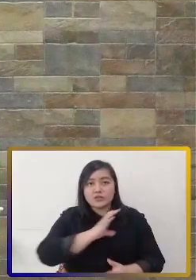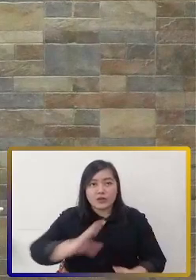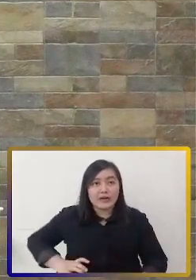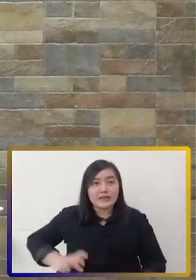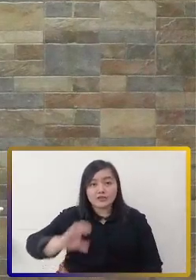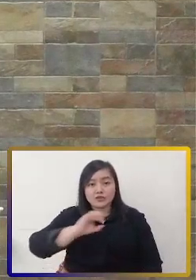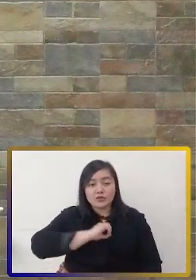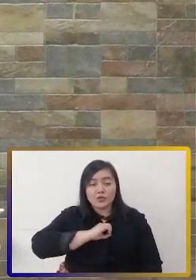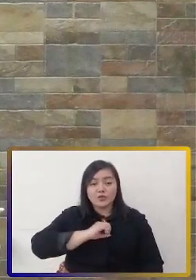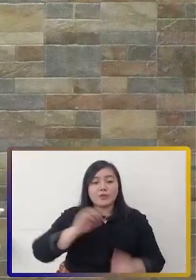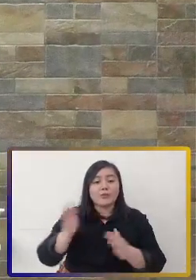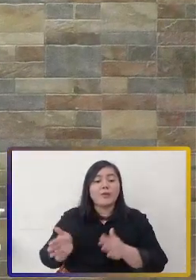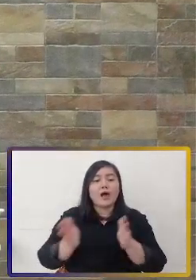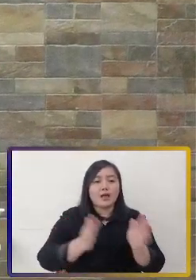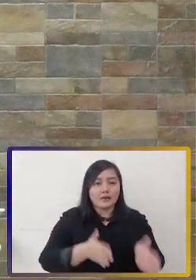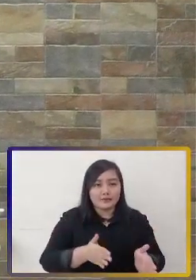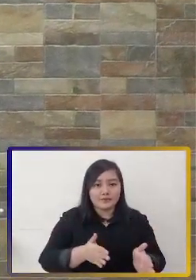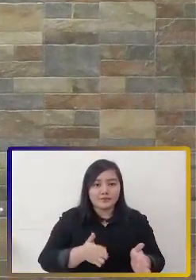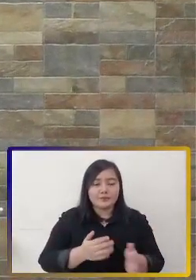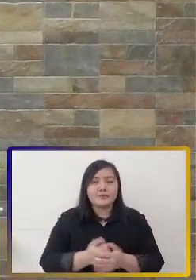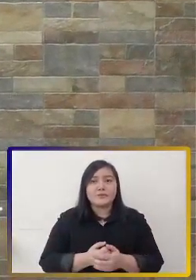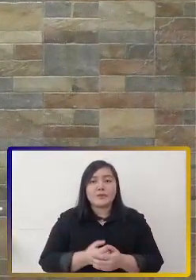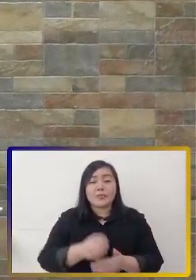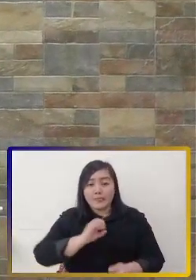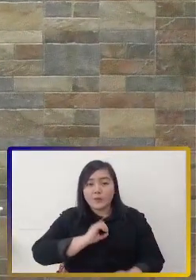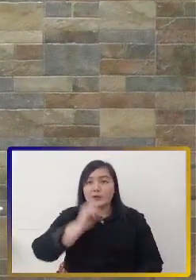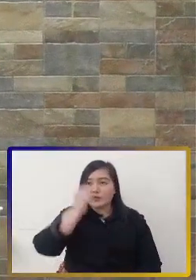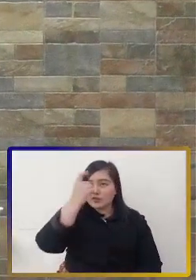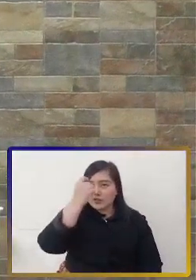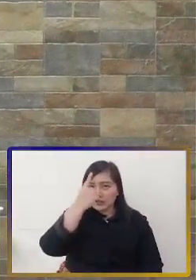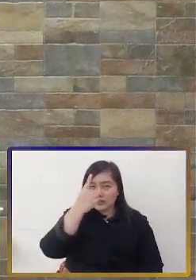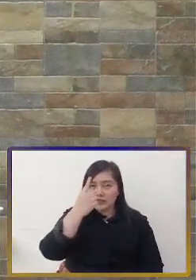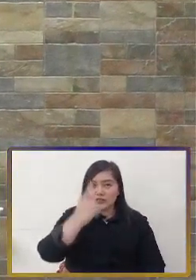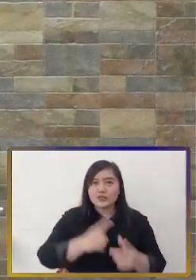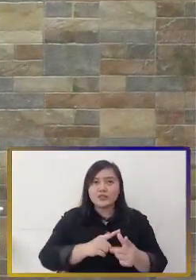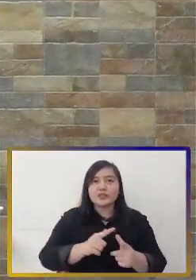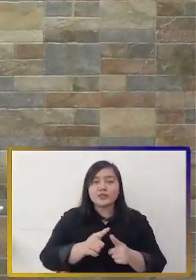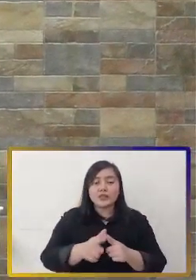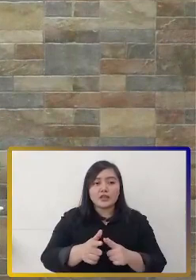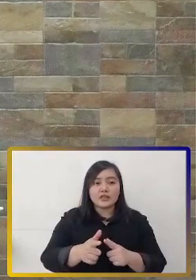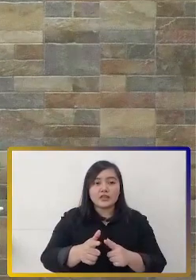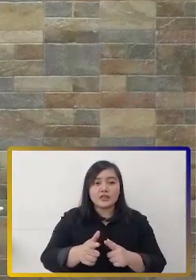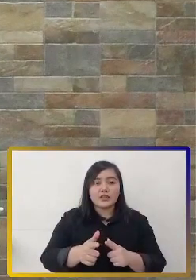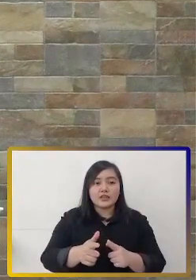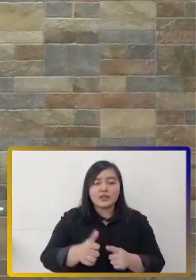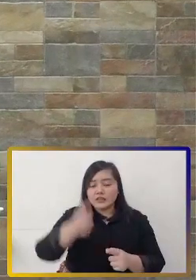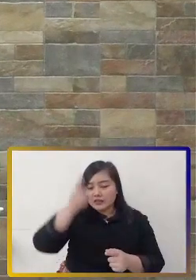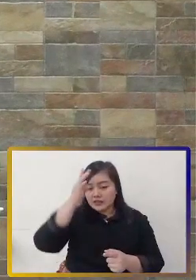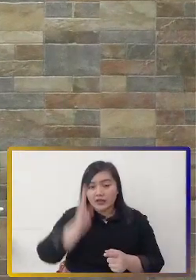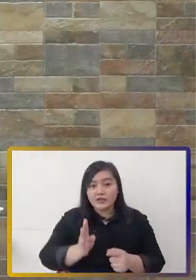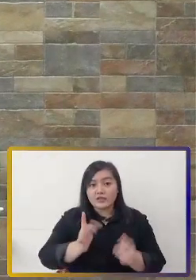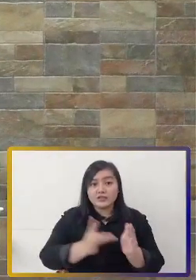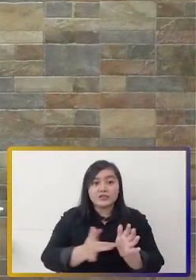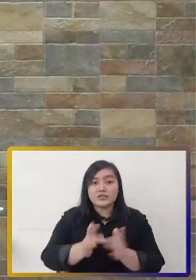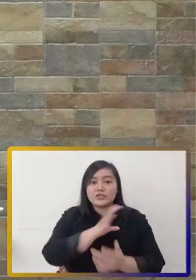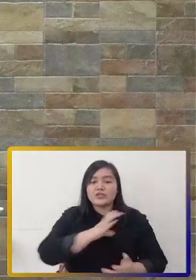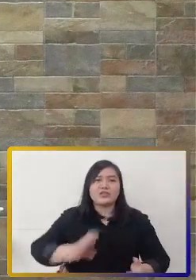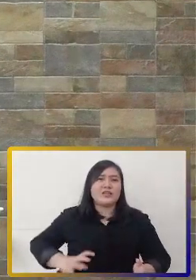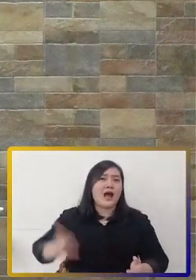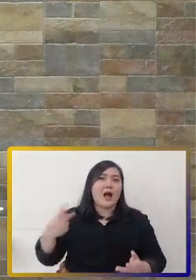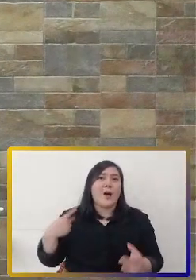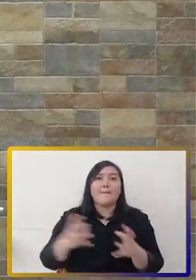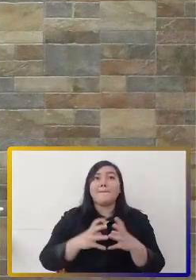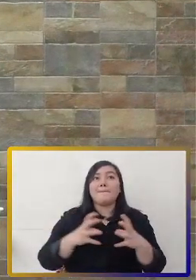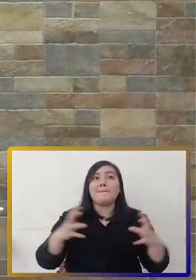o pupuntahan natin ang pangunawa ng Panginoong Hesukristo, mas matindi po, mas advanced, di malayong mas